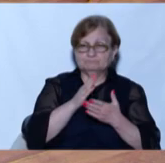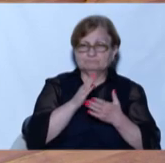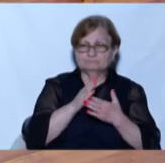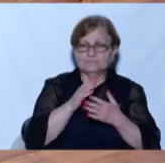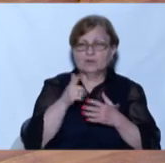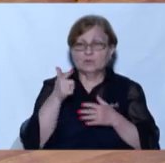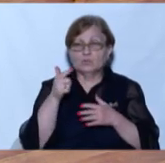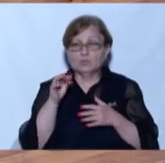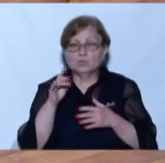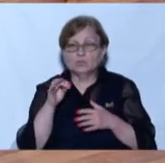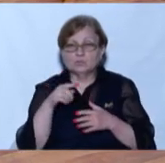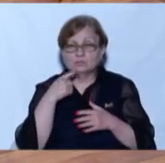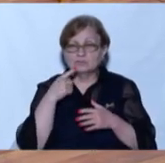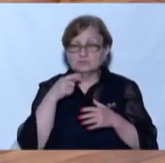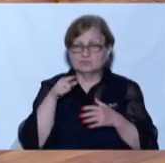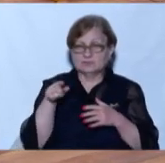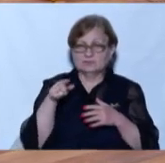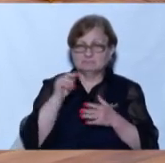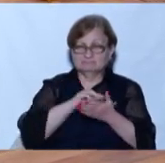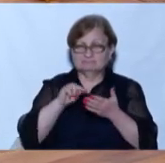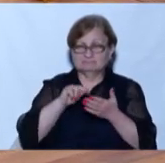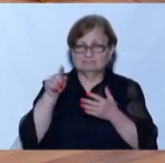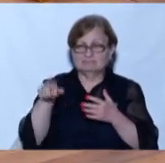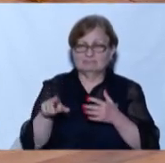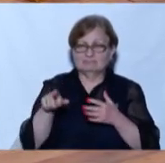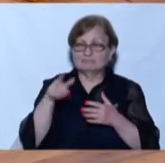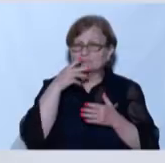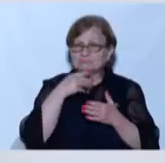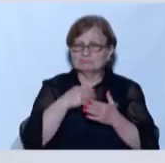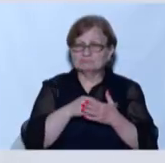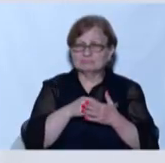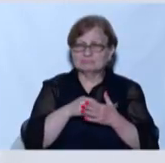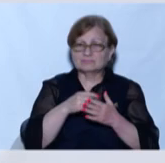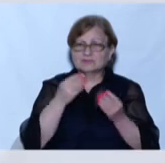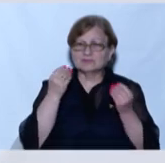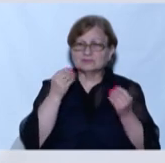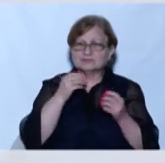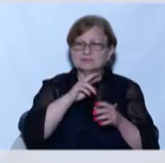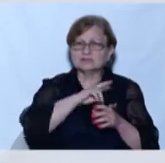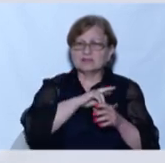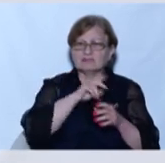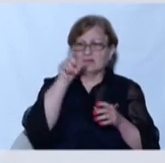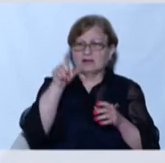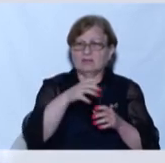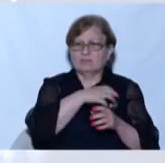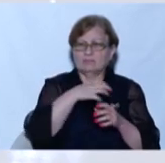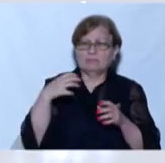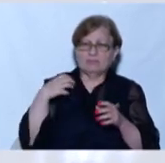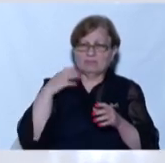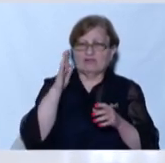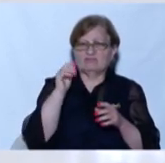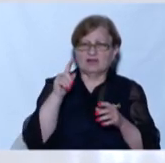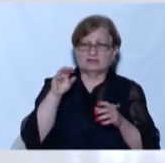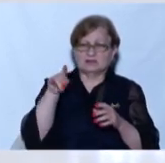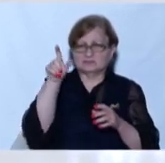სხვადასხვა გურამიშვილი აი ეხო შეიძლება ვთქვათ რომ გურამიშვილი ესე ვთქვათ თავის ძალიან სათაყვანებელ და ძვირფას ადამიანს ბეფეს ამ ბეფის მიმართ